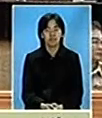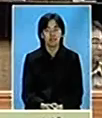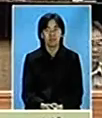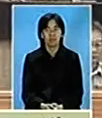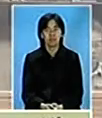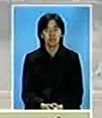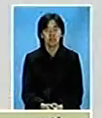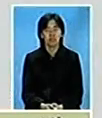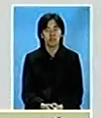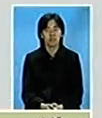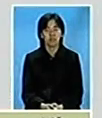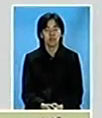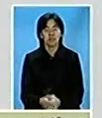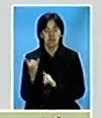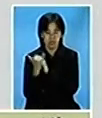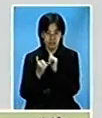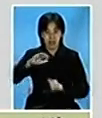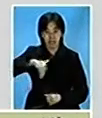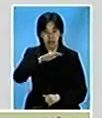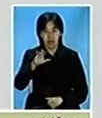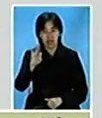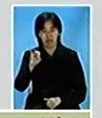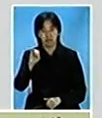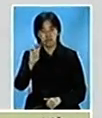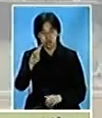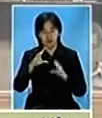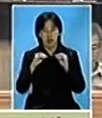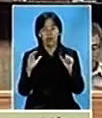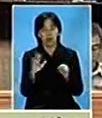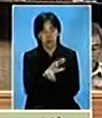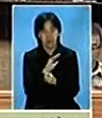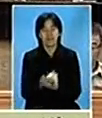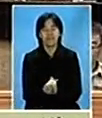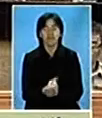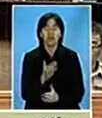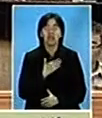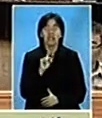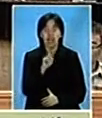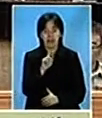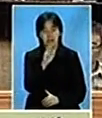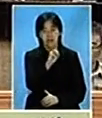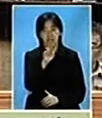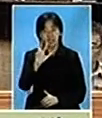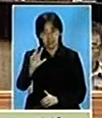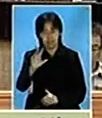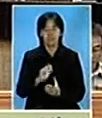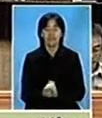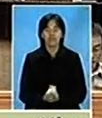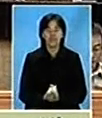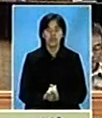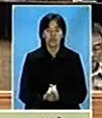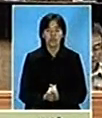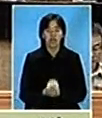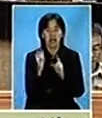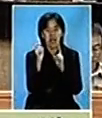ครับท่านสมาชิกแสดงตนทั้งหมด97ท่านนะครับครบองค์ประชุมนะครับท่านสมาชิกครับในมาตรา3นะ ความหมายบัญ